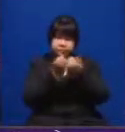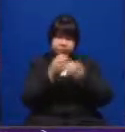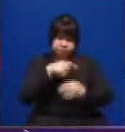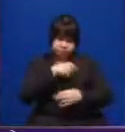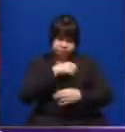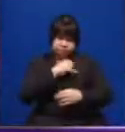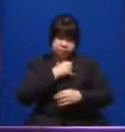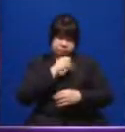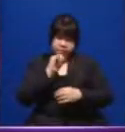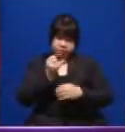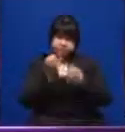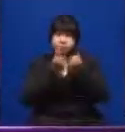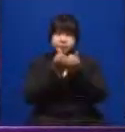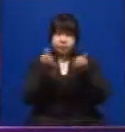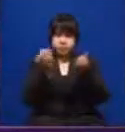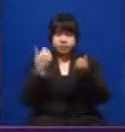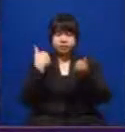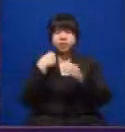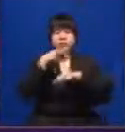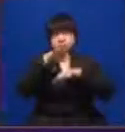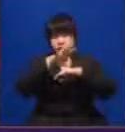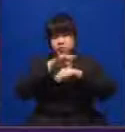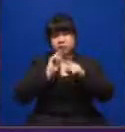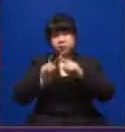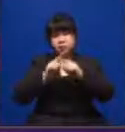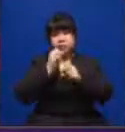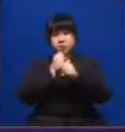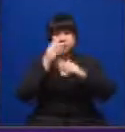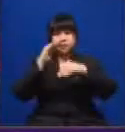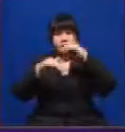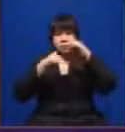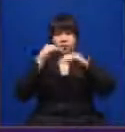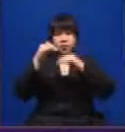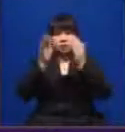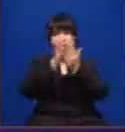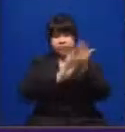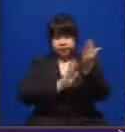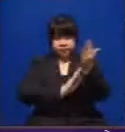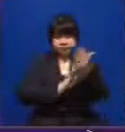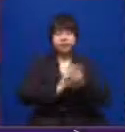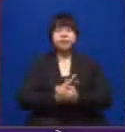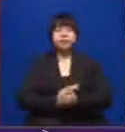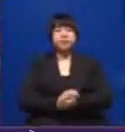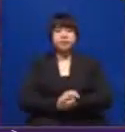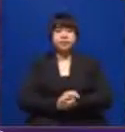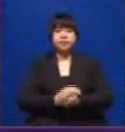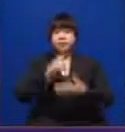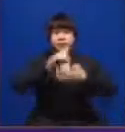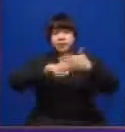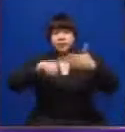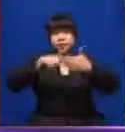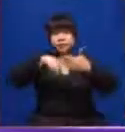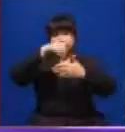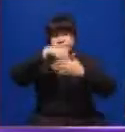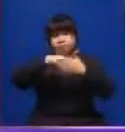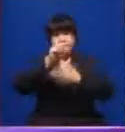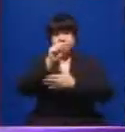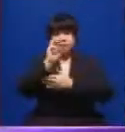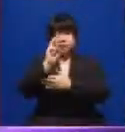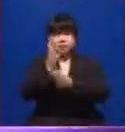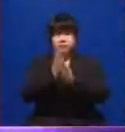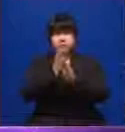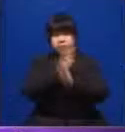จริยธรรมมีจรรยาบรรณในหน้าที่ของตัวเองอ่ะค่ะในการพัฒนาบ้านเมืองค่ะการเลือกตั้งสมาชิกวุฒิสภาที่เพิ่งจะผ่านพ้นไป